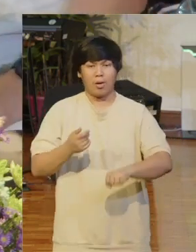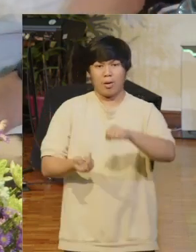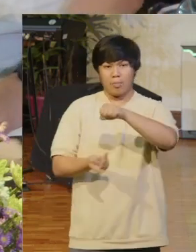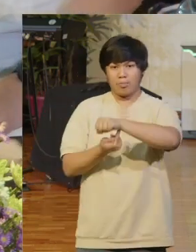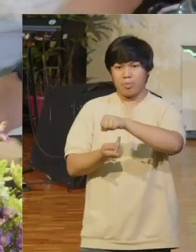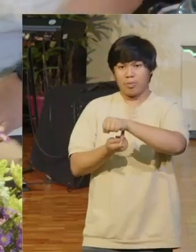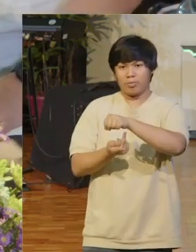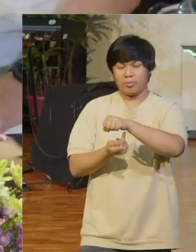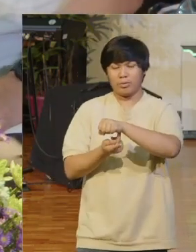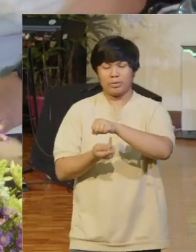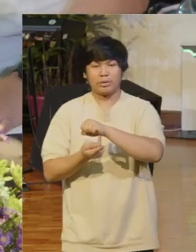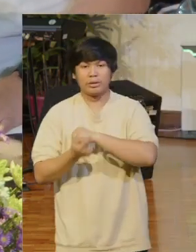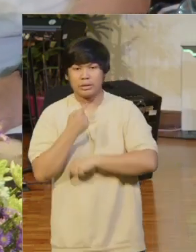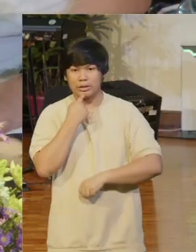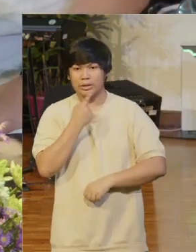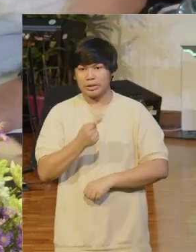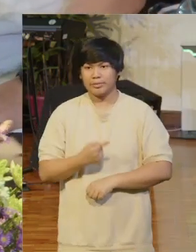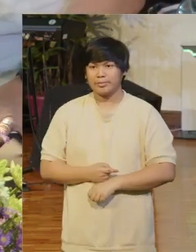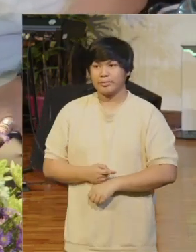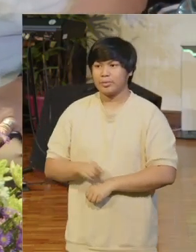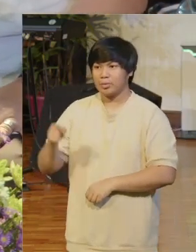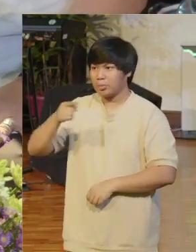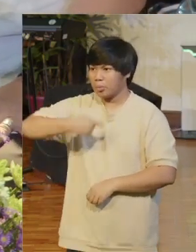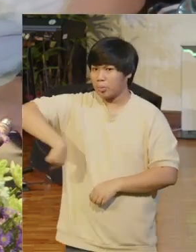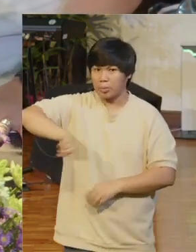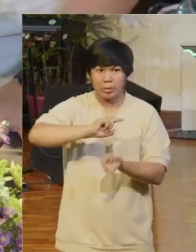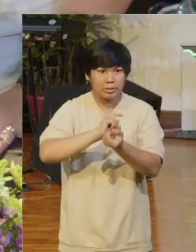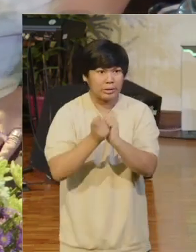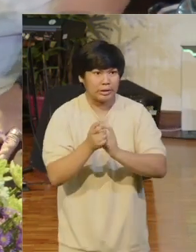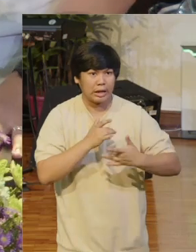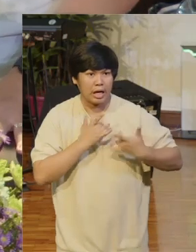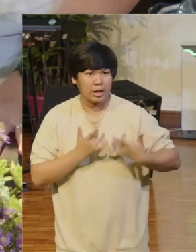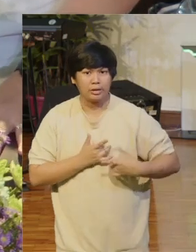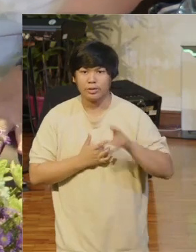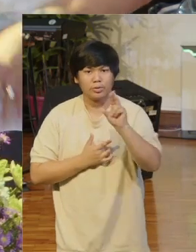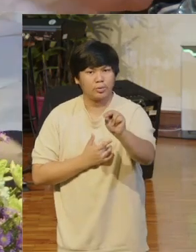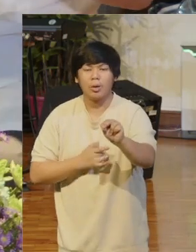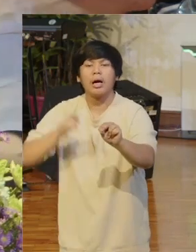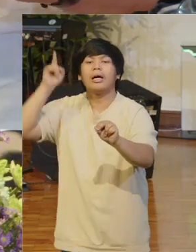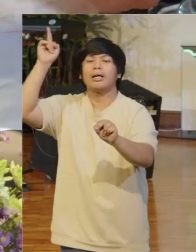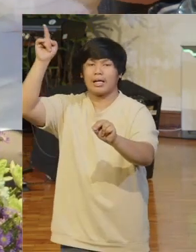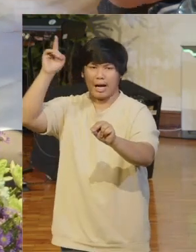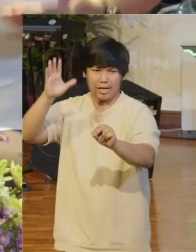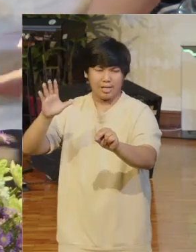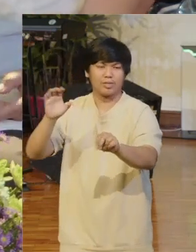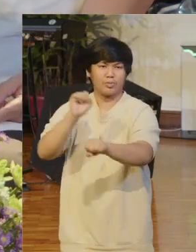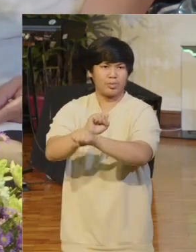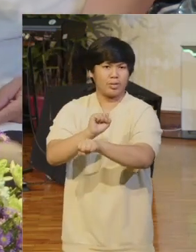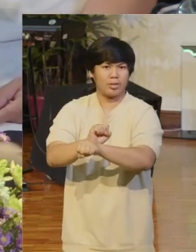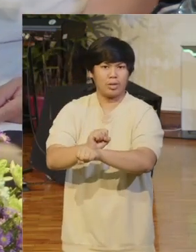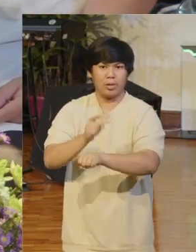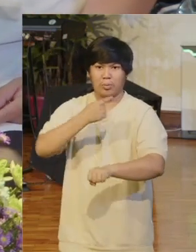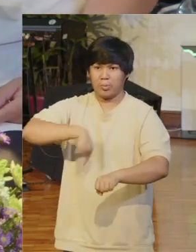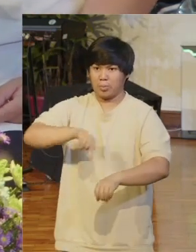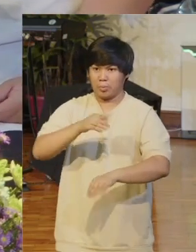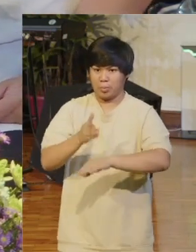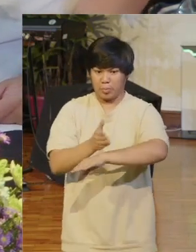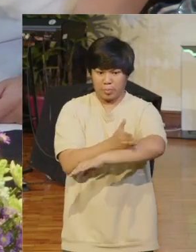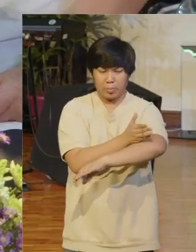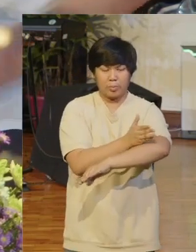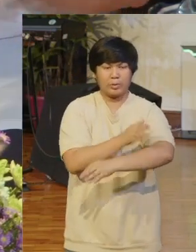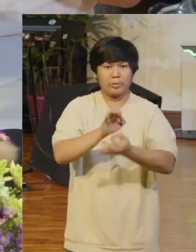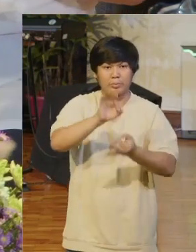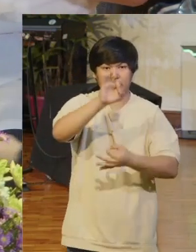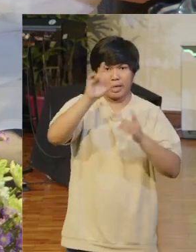the growth. Hindi naman tayo nagko-convert, ang Diyos ang nagko-convert. Hindi naman tayo nagpapalago, siya ang